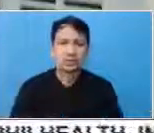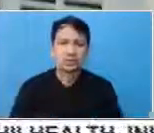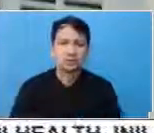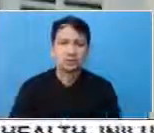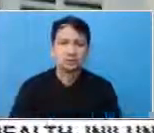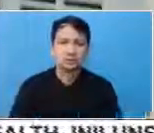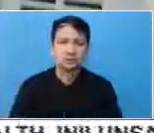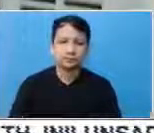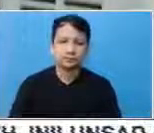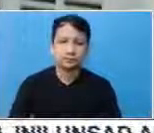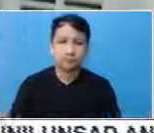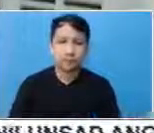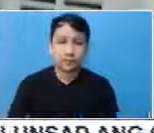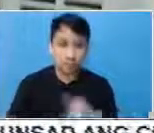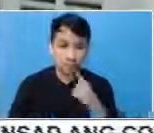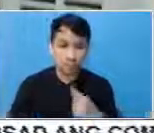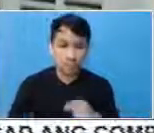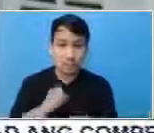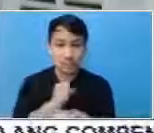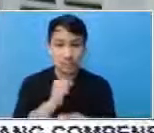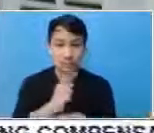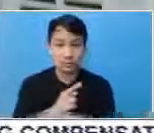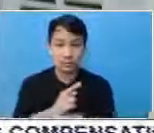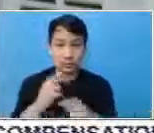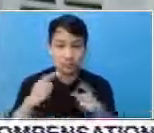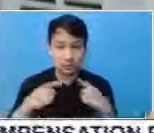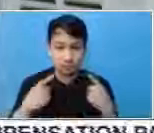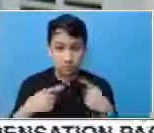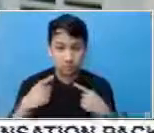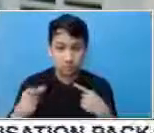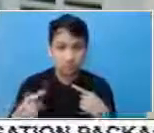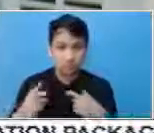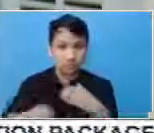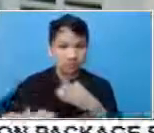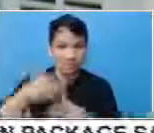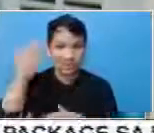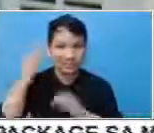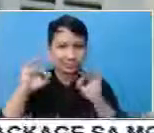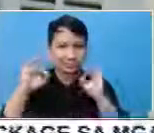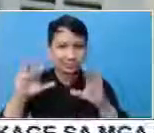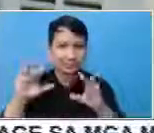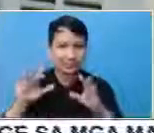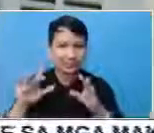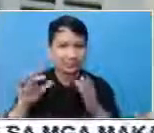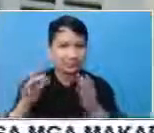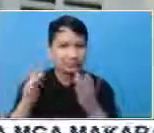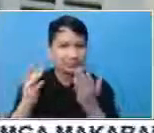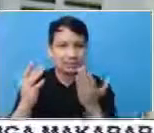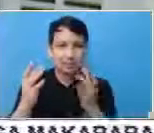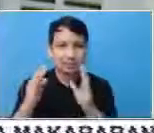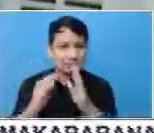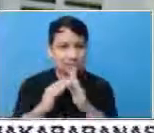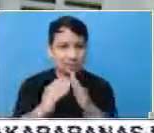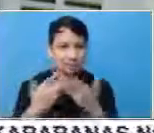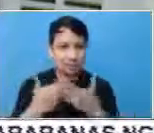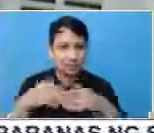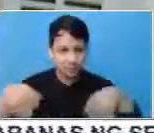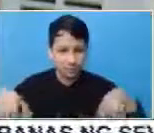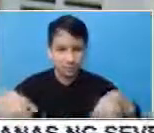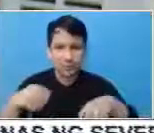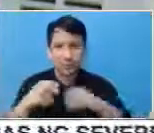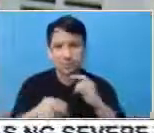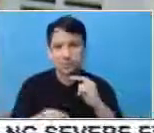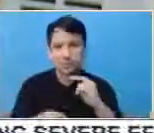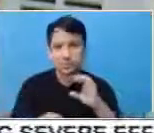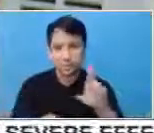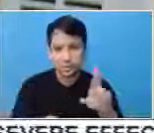At ayon sa kanila ay isinasaayos nila nung mga nagdaang araw yung makapag-procure nga ng mga bakuna para sa kanilang mga